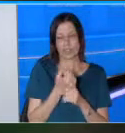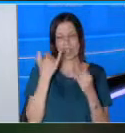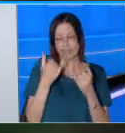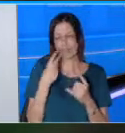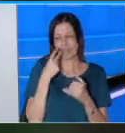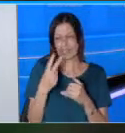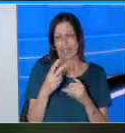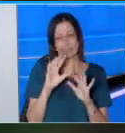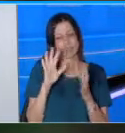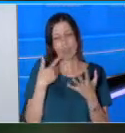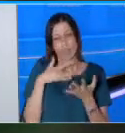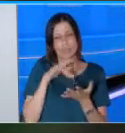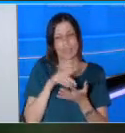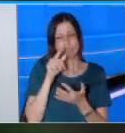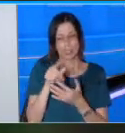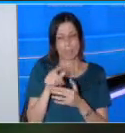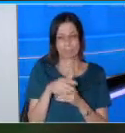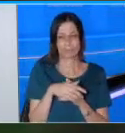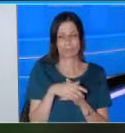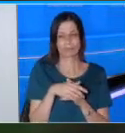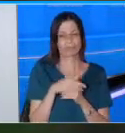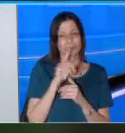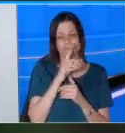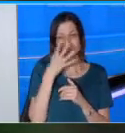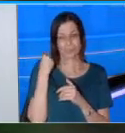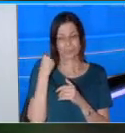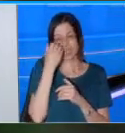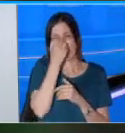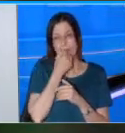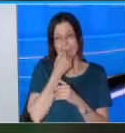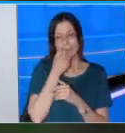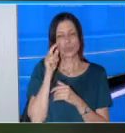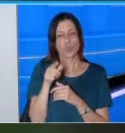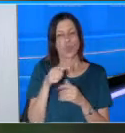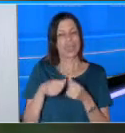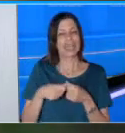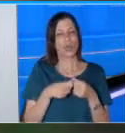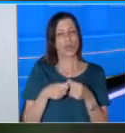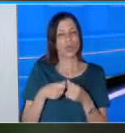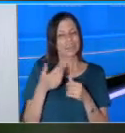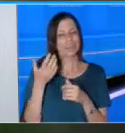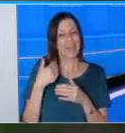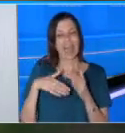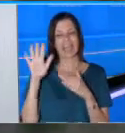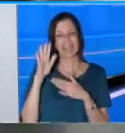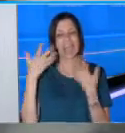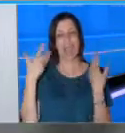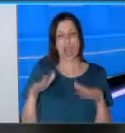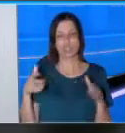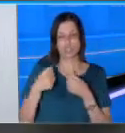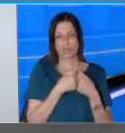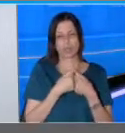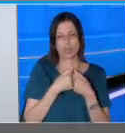נדמה שאנחנו לא שם. וגם אל תשכח שחמאס הוא בעצם הארגון הכי חלש שמתמודד נגדנו.